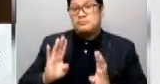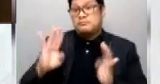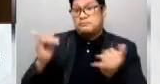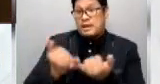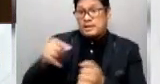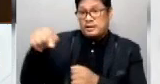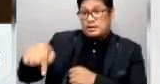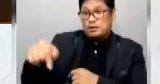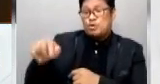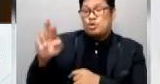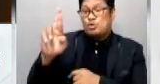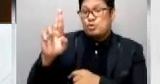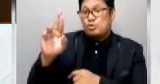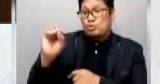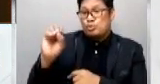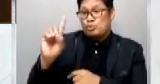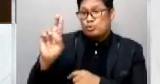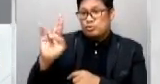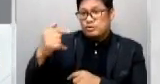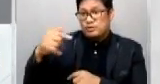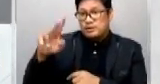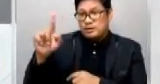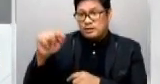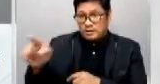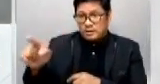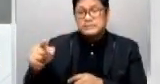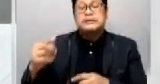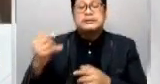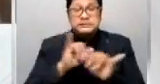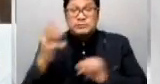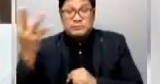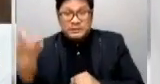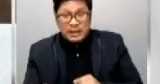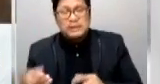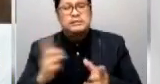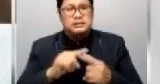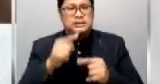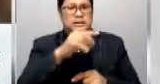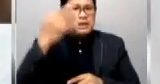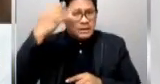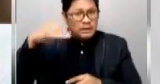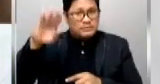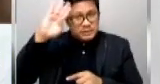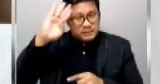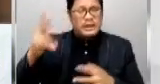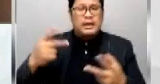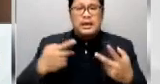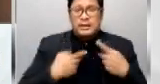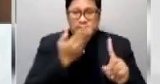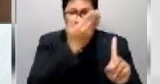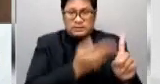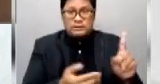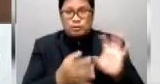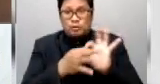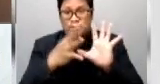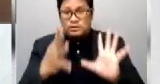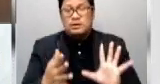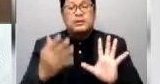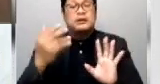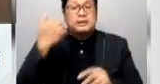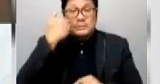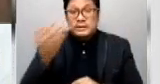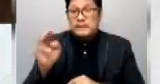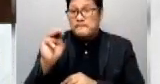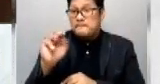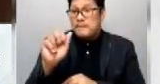patay rin sa Batangas. Sa Cavite naman, namatay ang coordinator ng grupong bayan Cavite na si Manny Asuncion. Giit naman ng grupong bayan